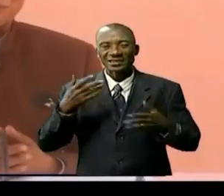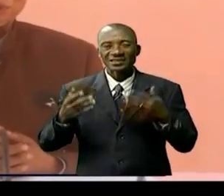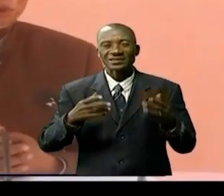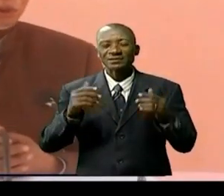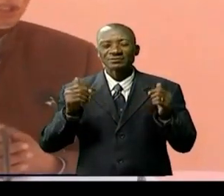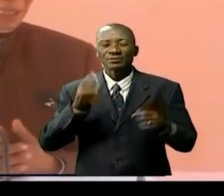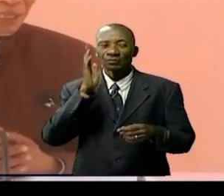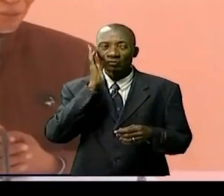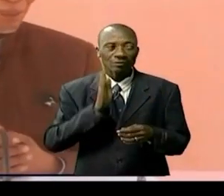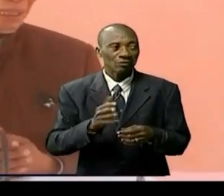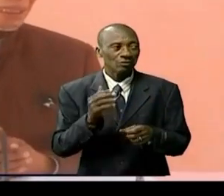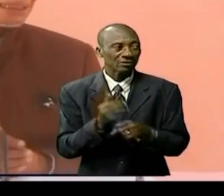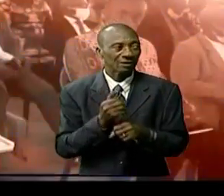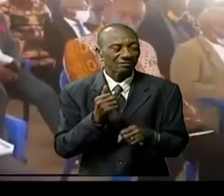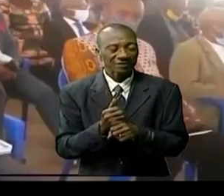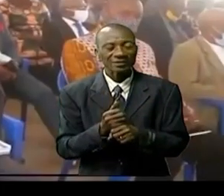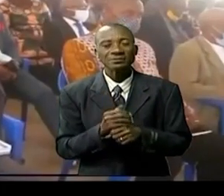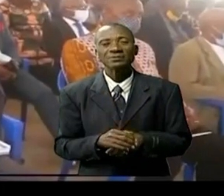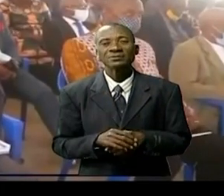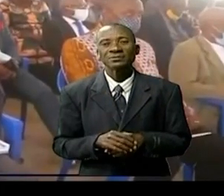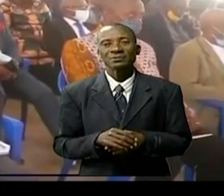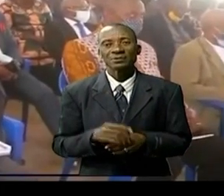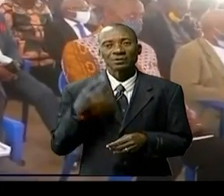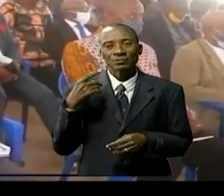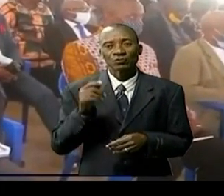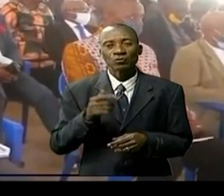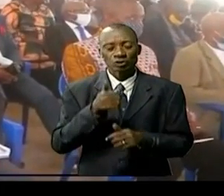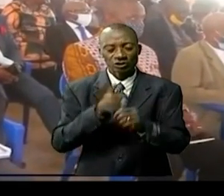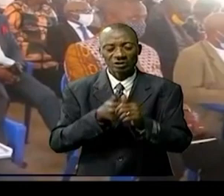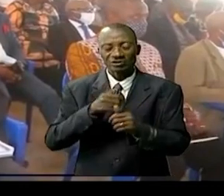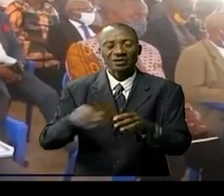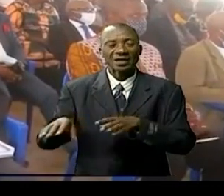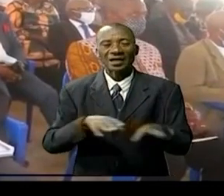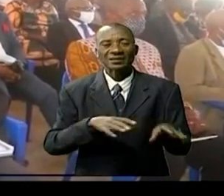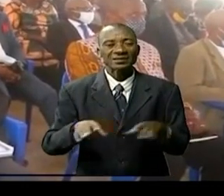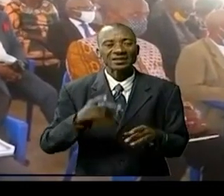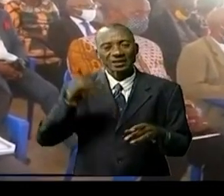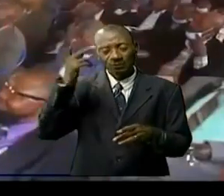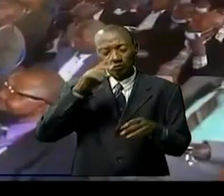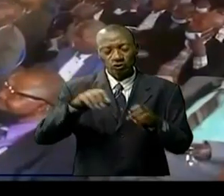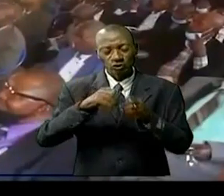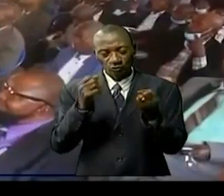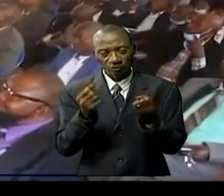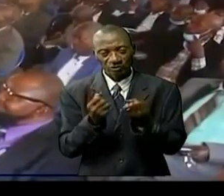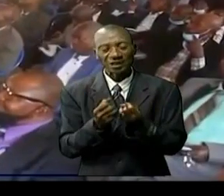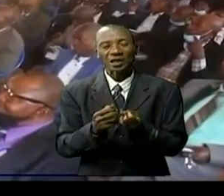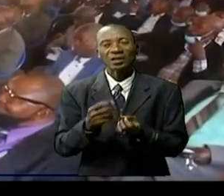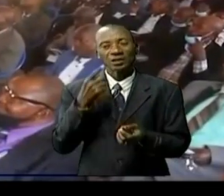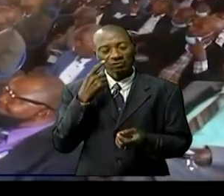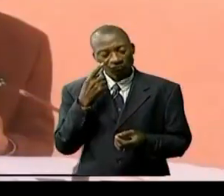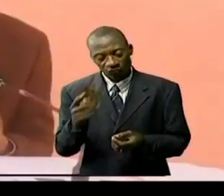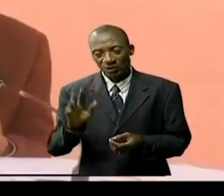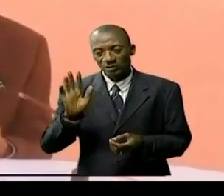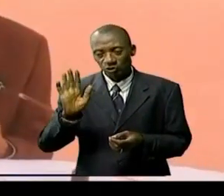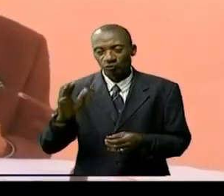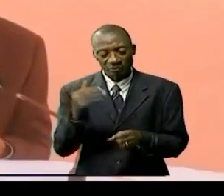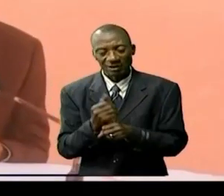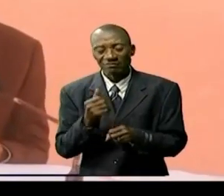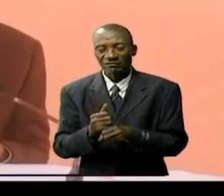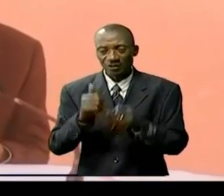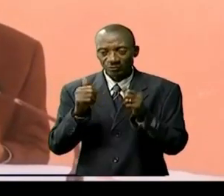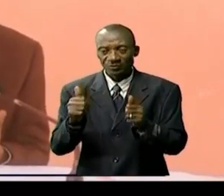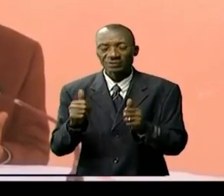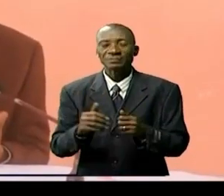et des raids et mobilité afin que chaque acteur politique au social et trouve son compte et sa part de responsabilité la contre performance